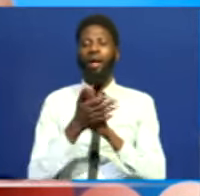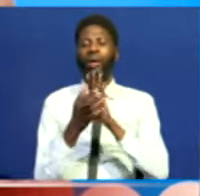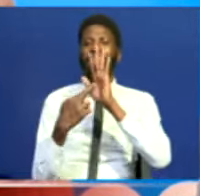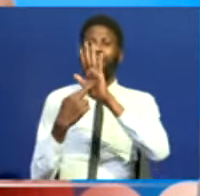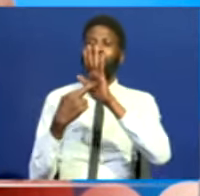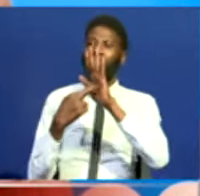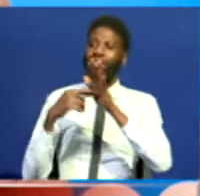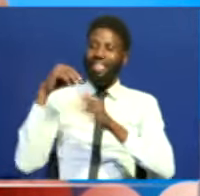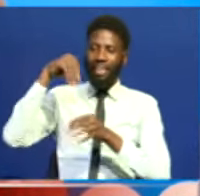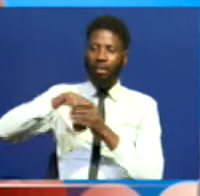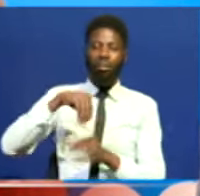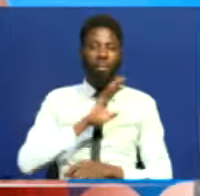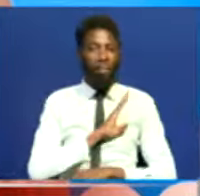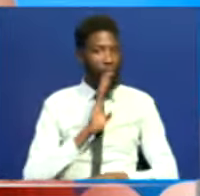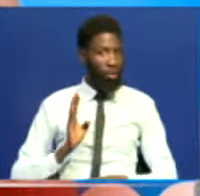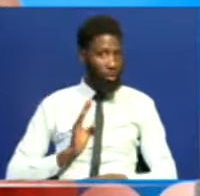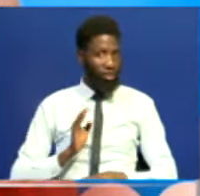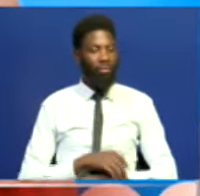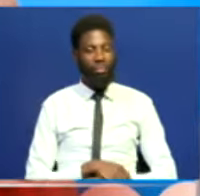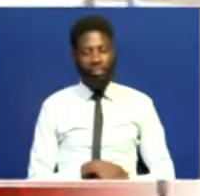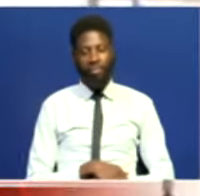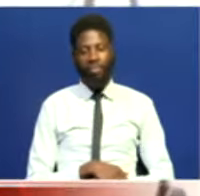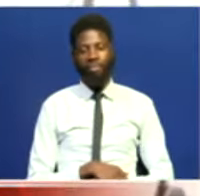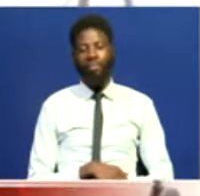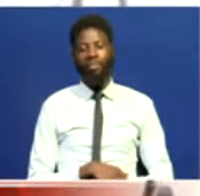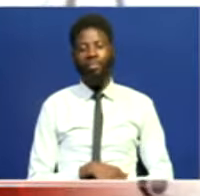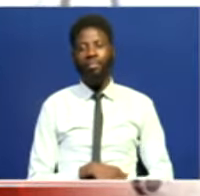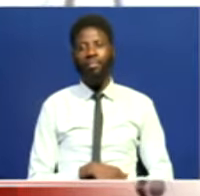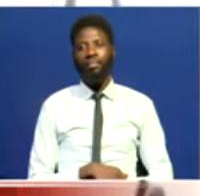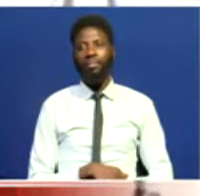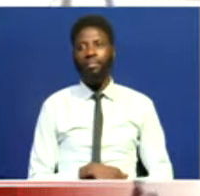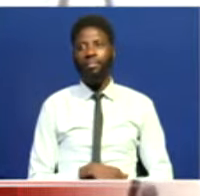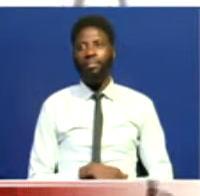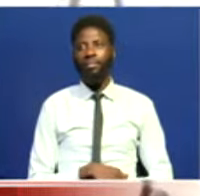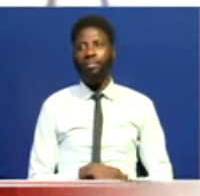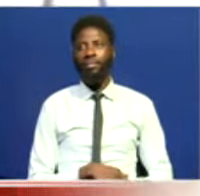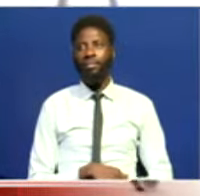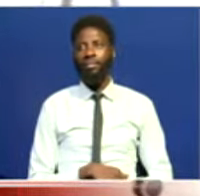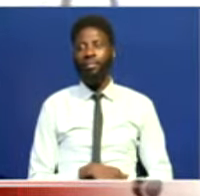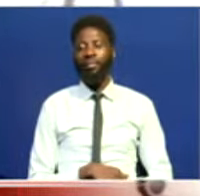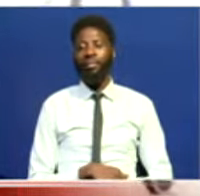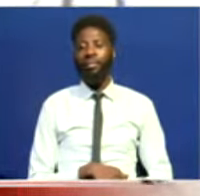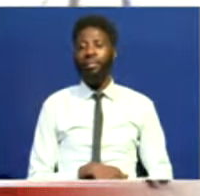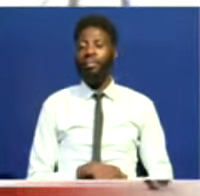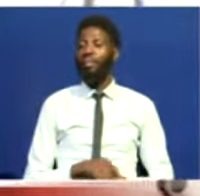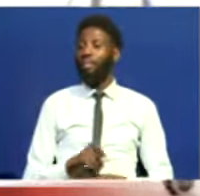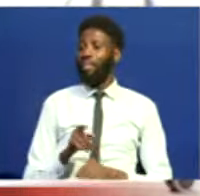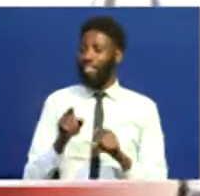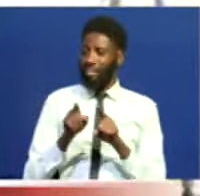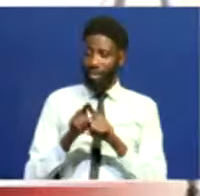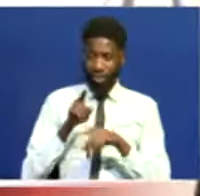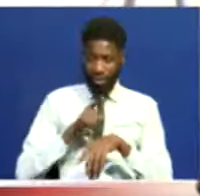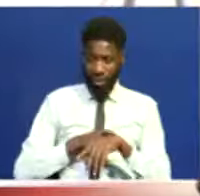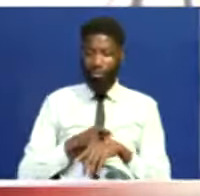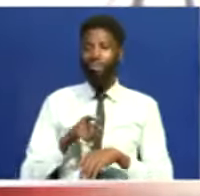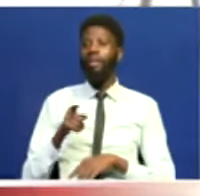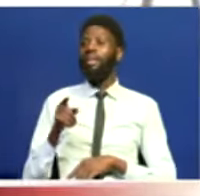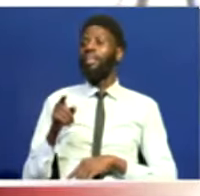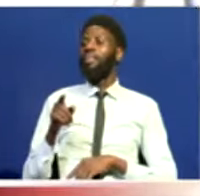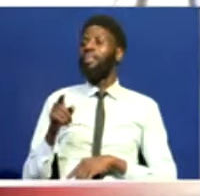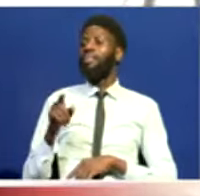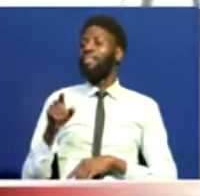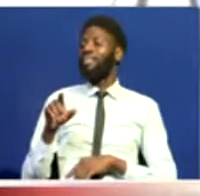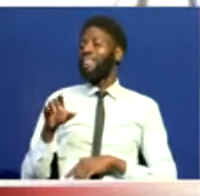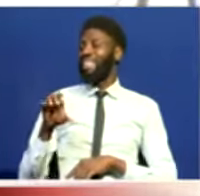those particular boards and in those particular authority. Wakati huo huo, waziri wa afya Susan Nakumicha leo amezindua kamati